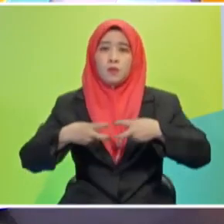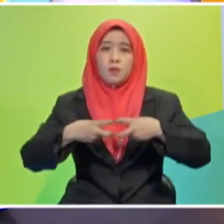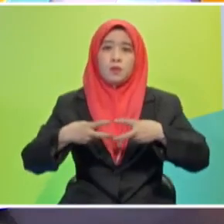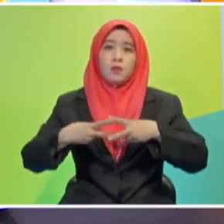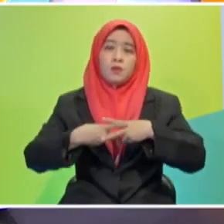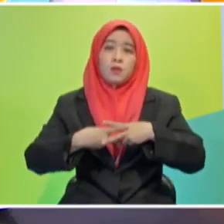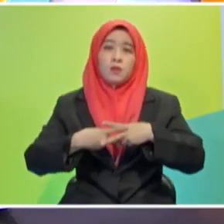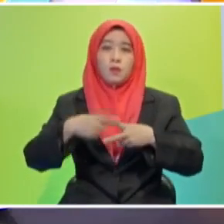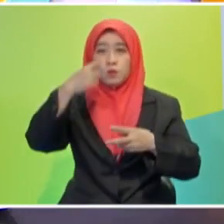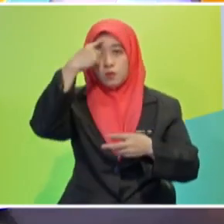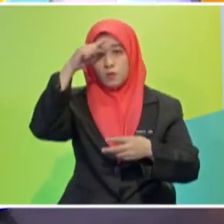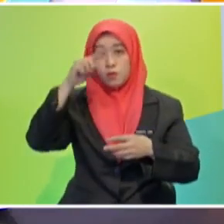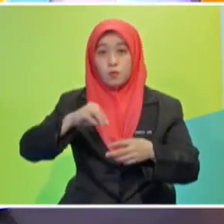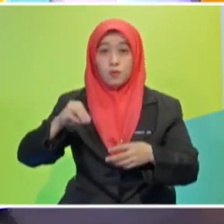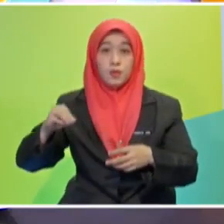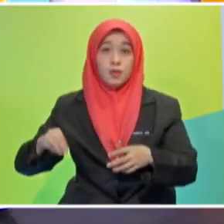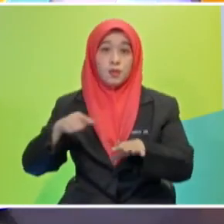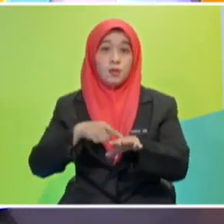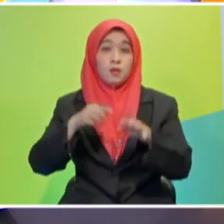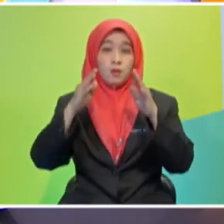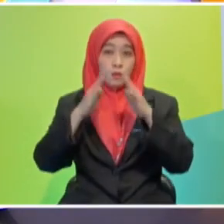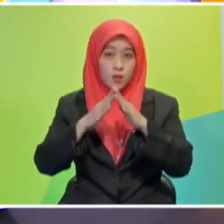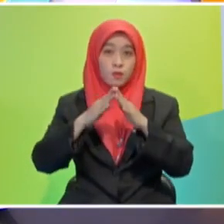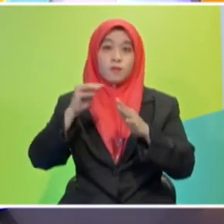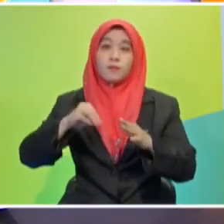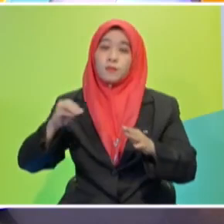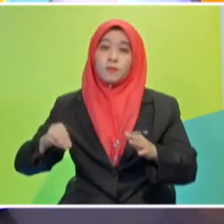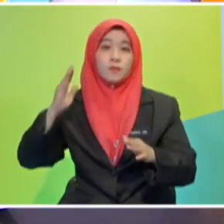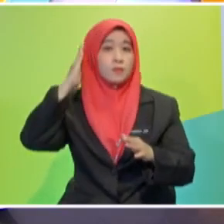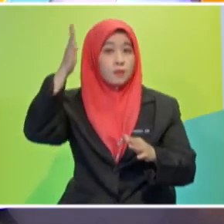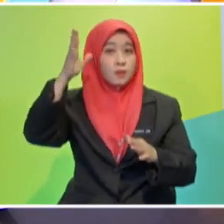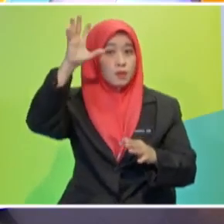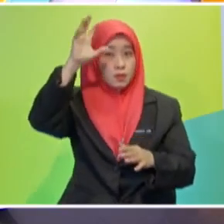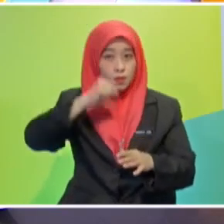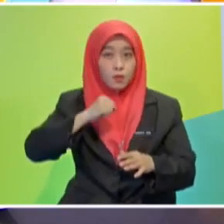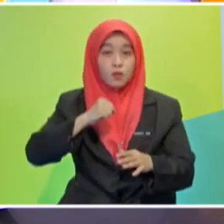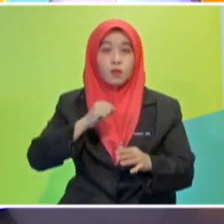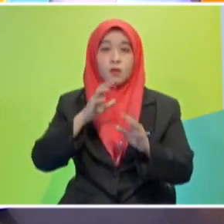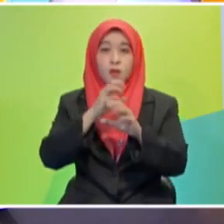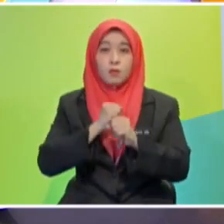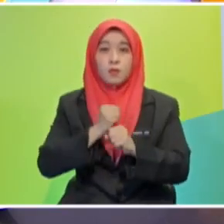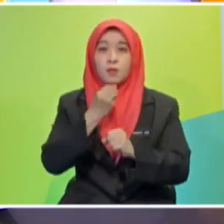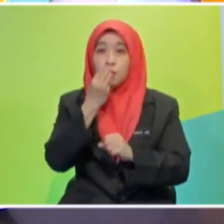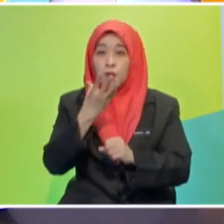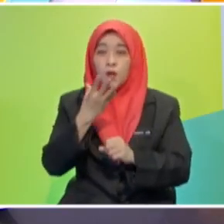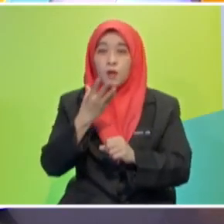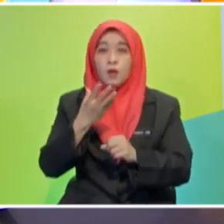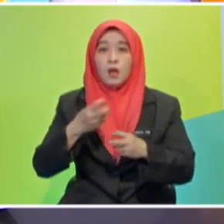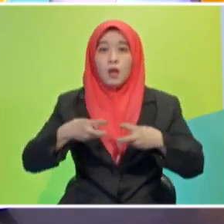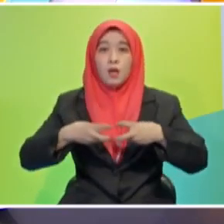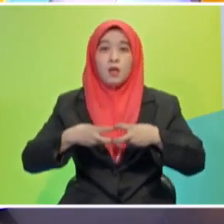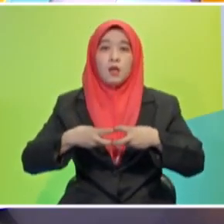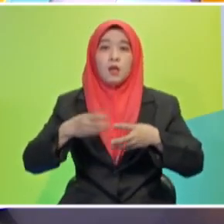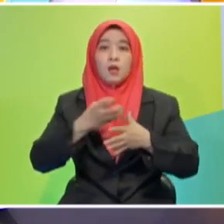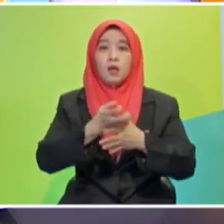untuk murid-murid di rumah, murid akan mencapai dapat menyatakan elemen elektromekanikal, itu yang pertama.